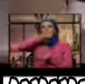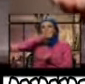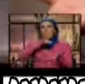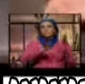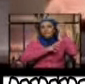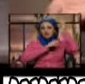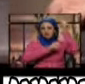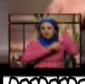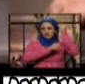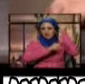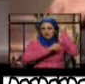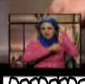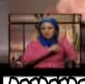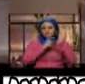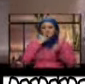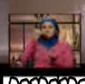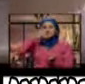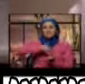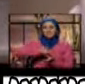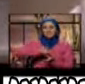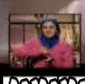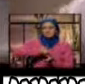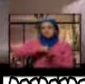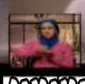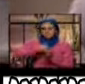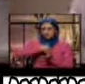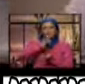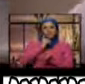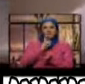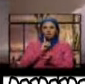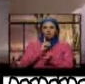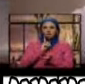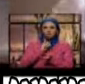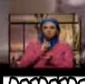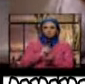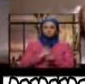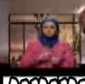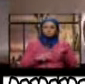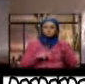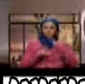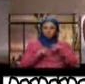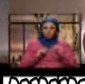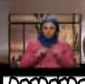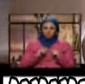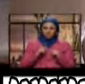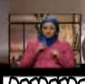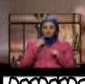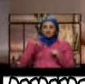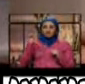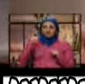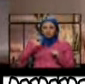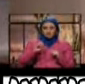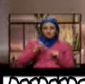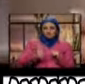لا اسالك عن اسماعيل ابني، وعيسى يقول لا اسالك عن مريم امي، وسيدنا موسى يقول لا اسالك عن هارون اخي. يا